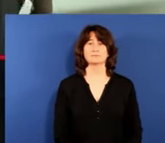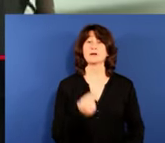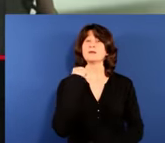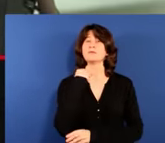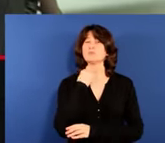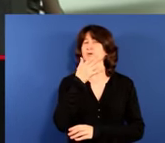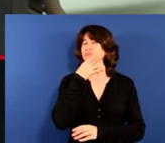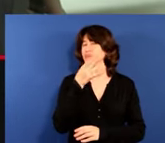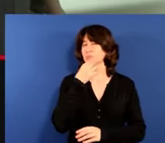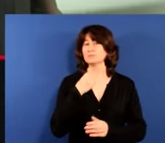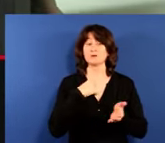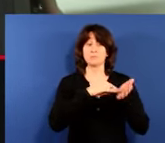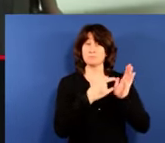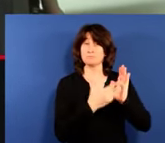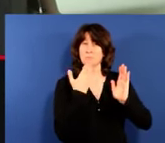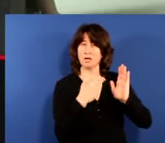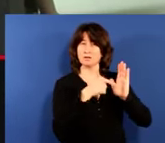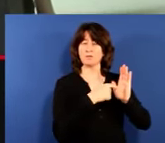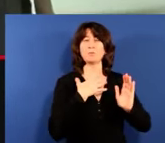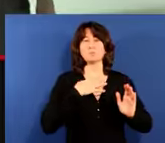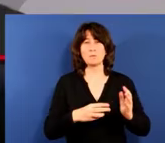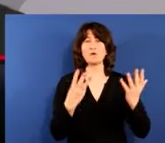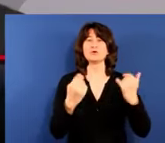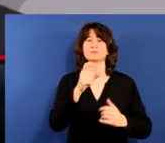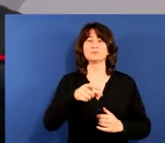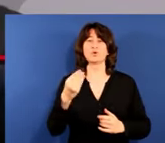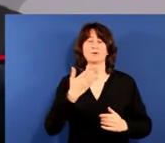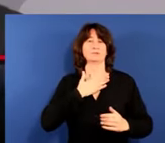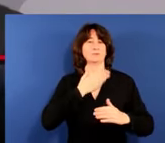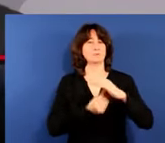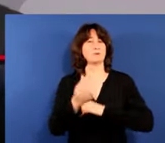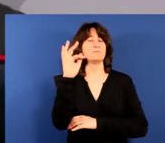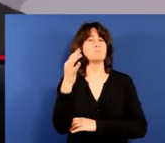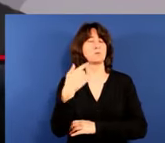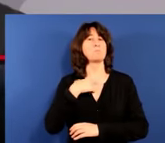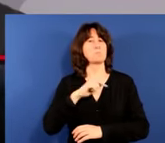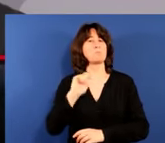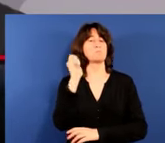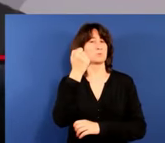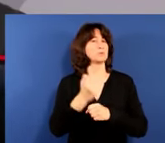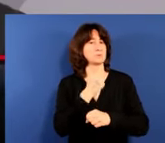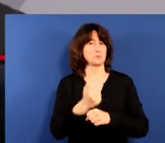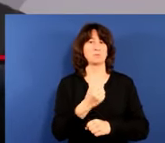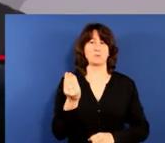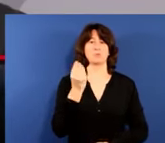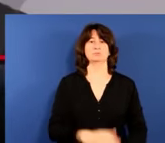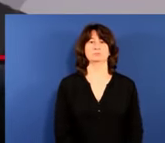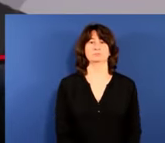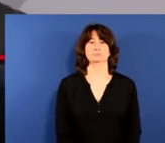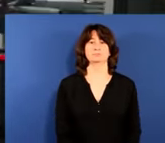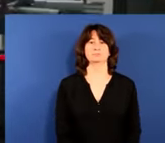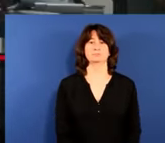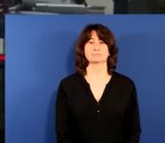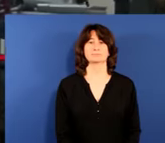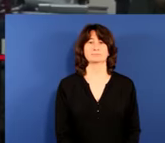ditu enplegua sustatzeko hainbat neurritan. Horrela, neurri horien bitartez, 6.500 gaztek lanpostua